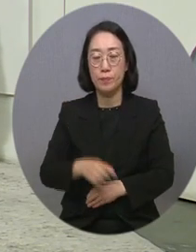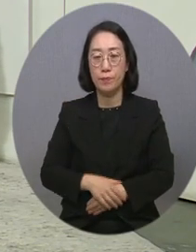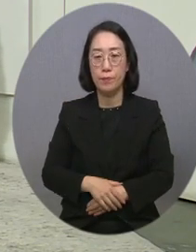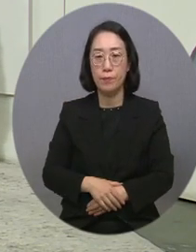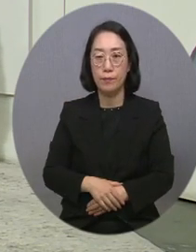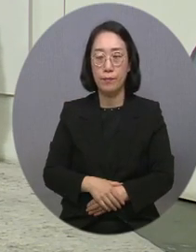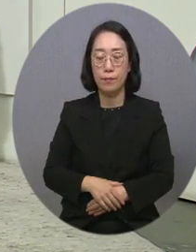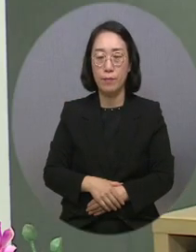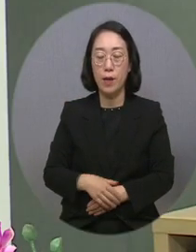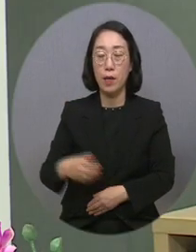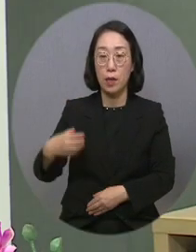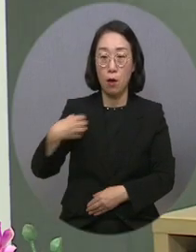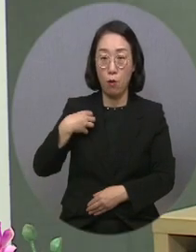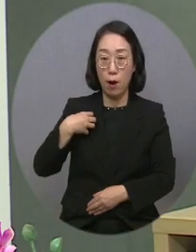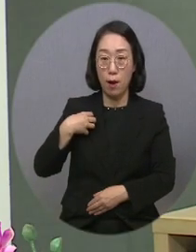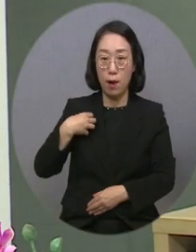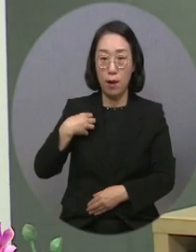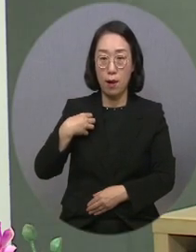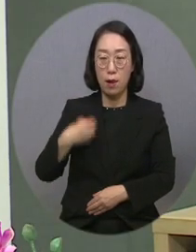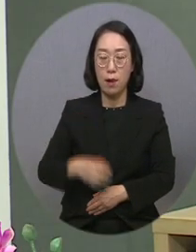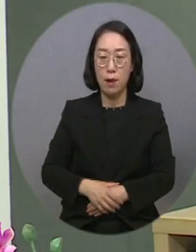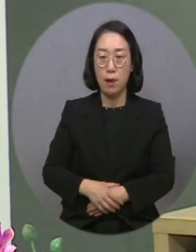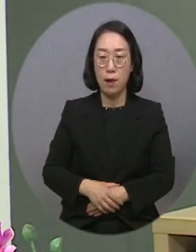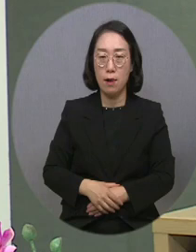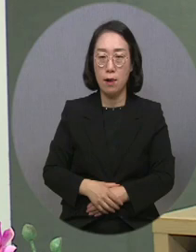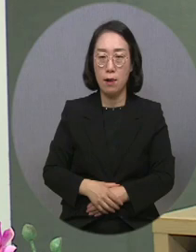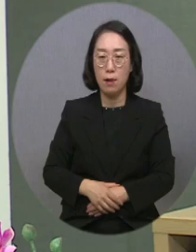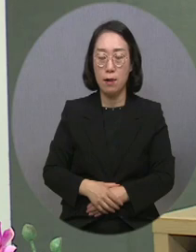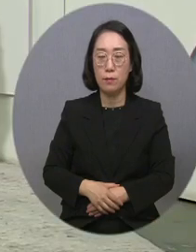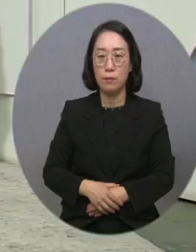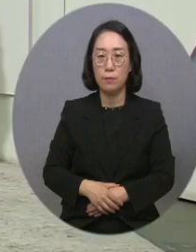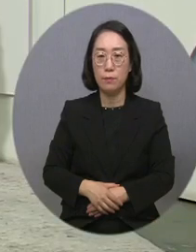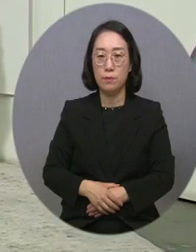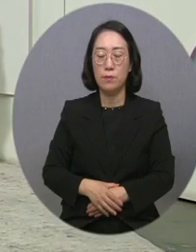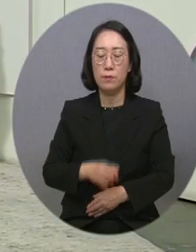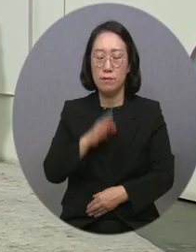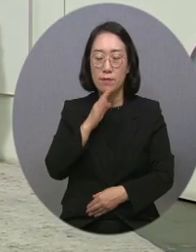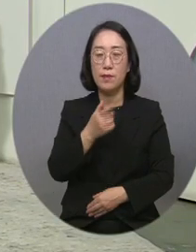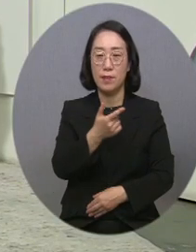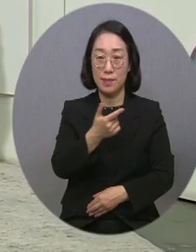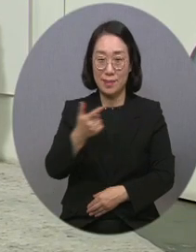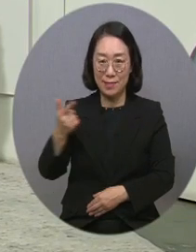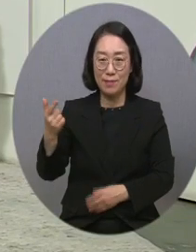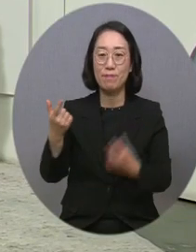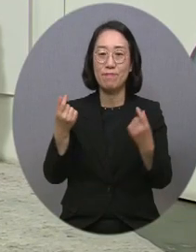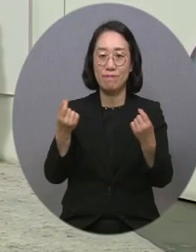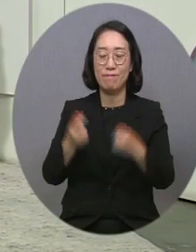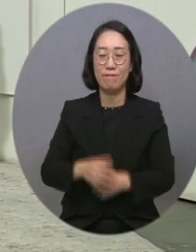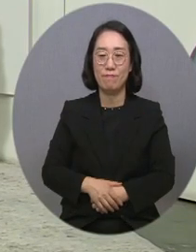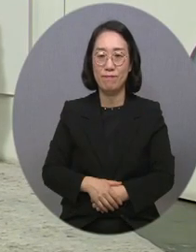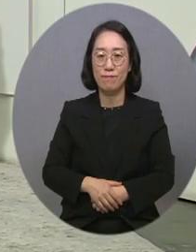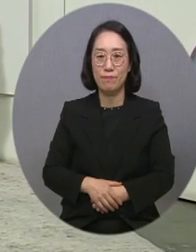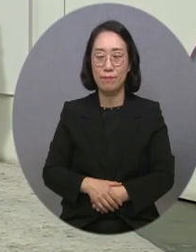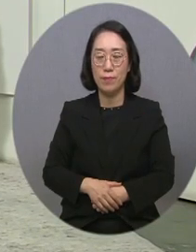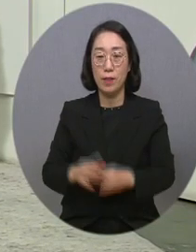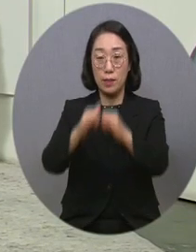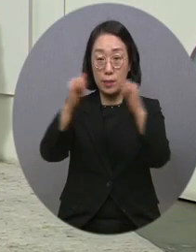어떤 그 역할이 네. 정말 지대하다 생각을 합니다. 그런데